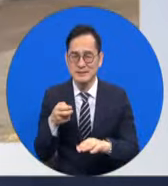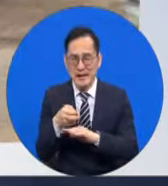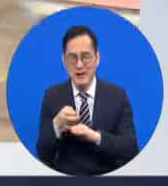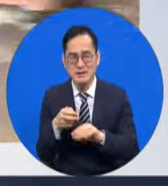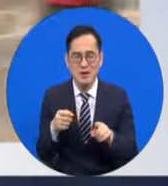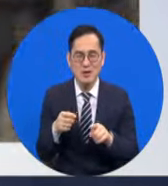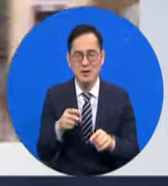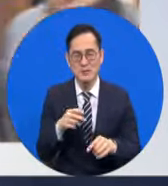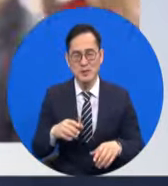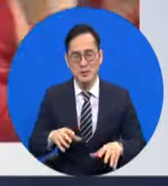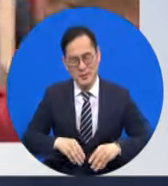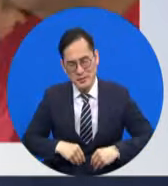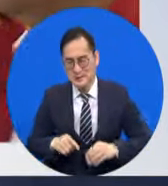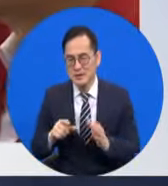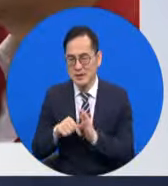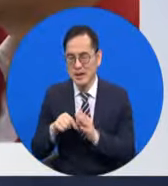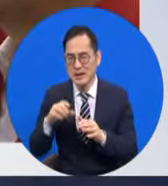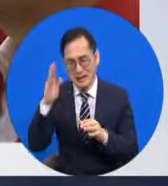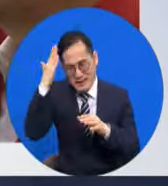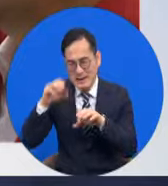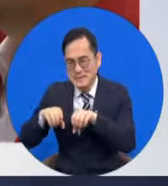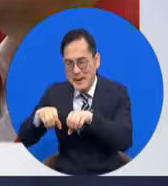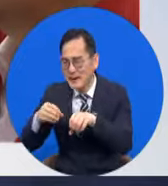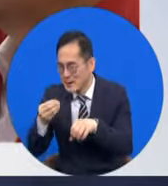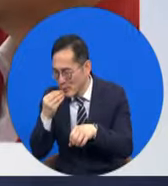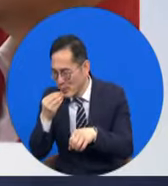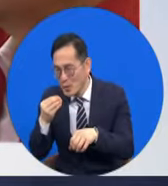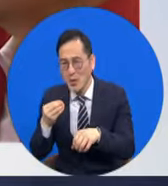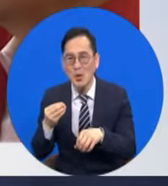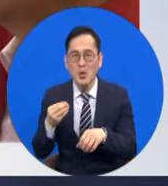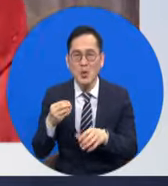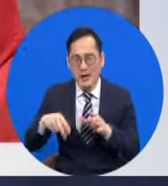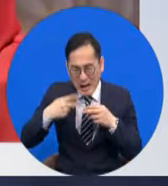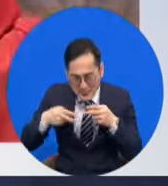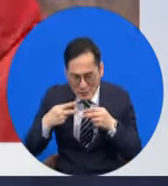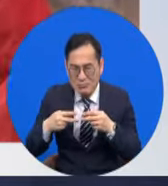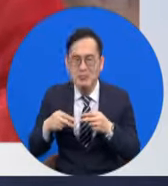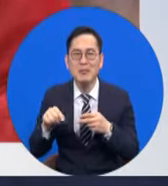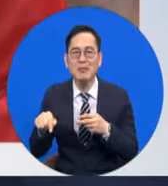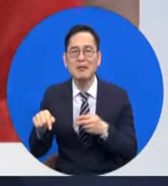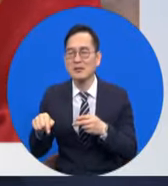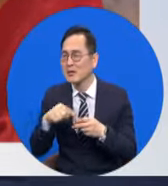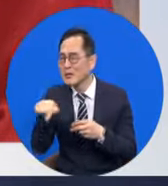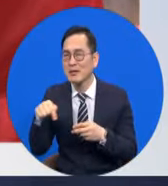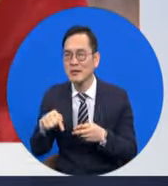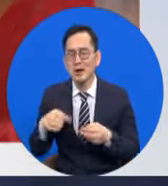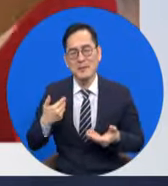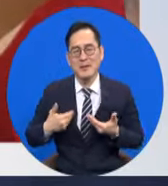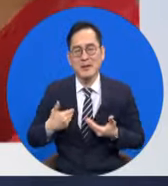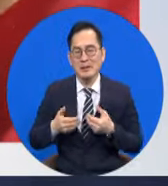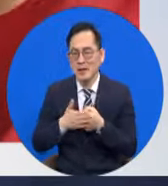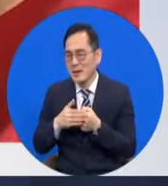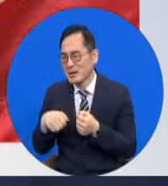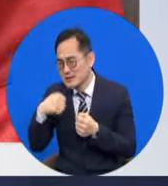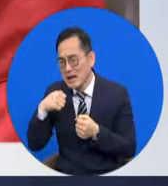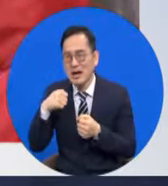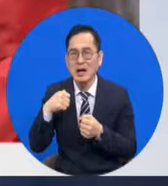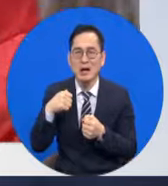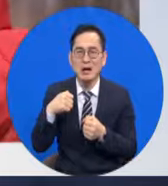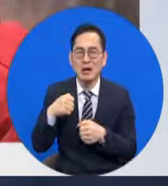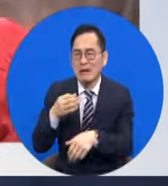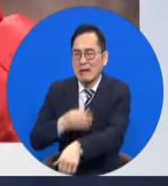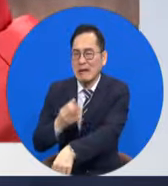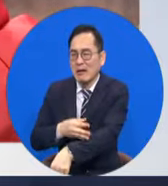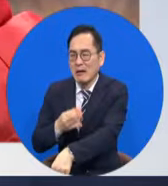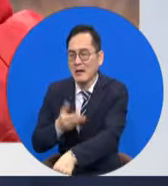때우고 이런 식으로 계속 해왔기 때문에 편의점에서 식사 많이 하던데 편의점에서 그 라면 먹는 장면이 사진도 포착이 됐었고 주로 이제